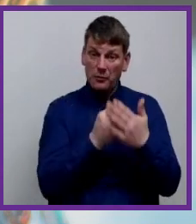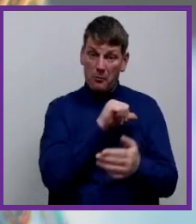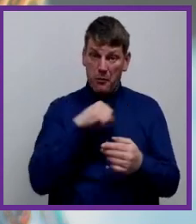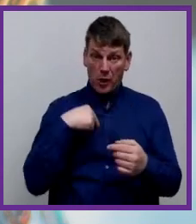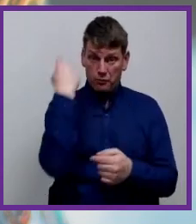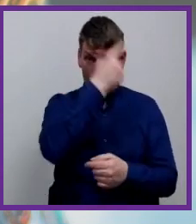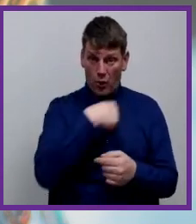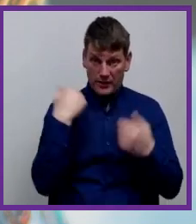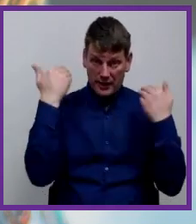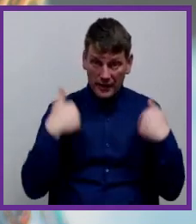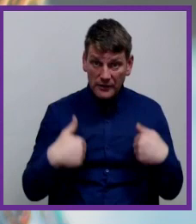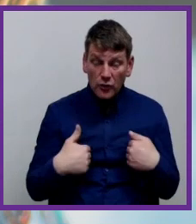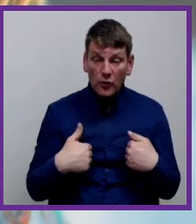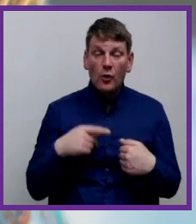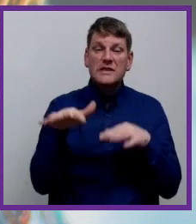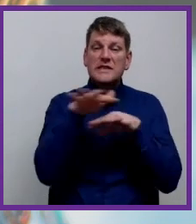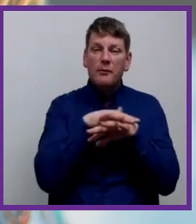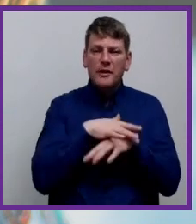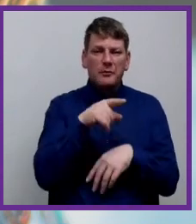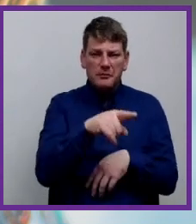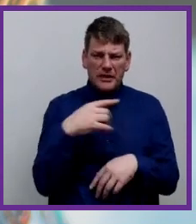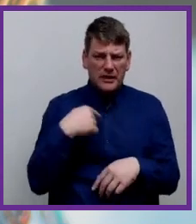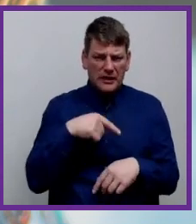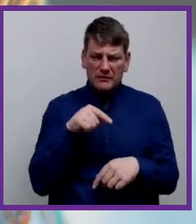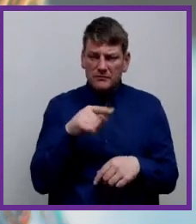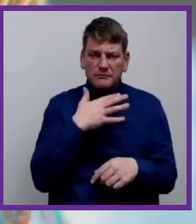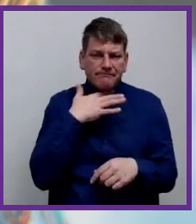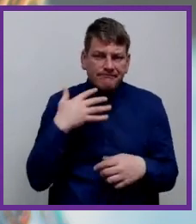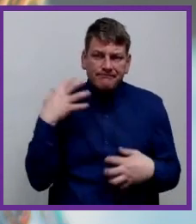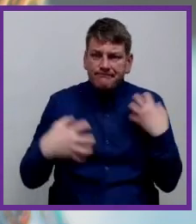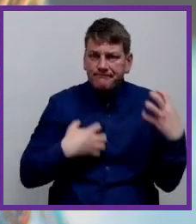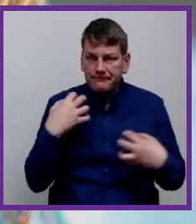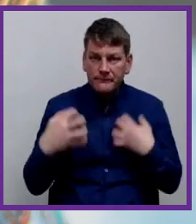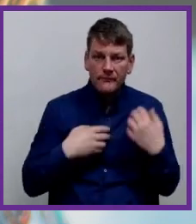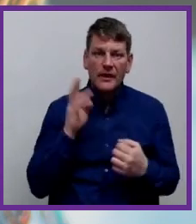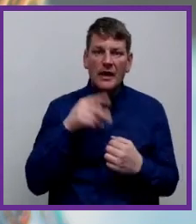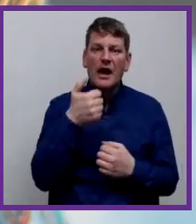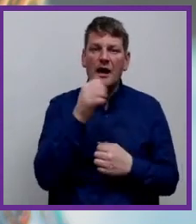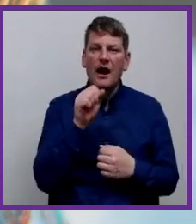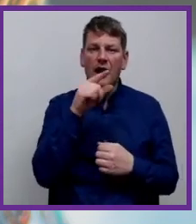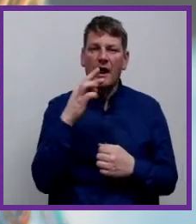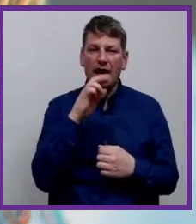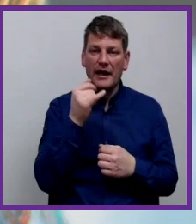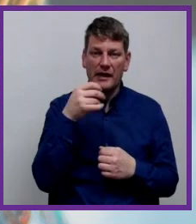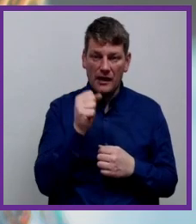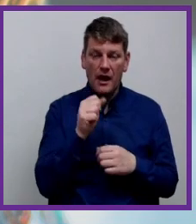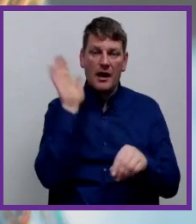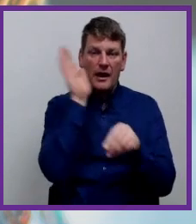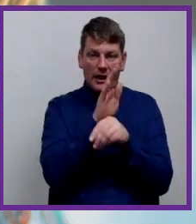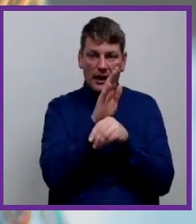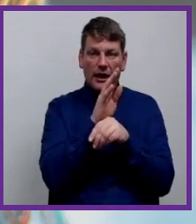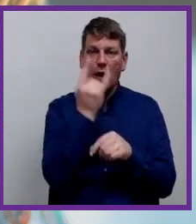un sabiedrība bija tik tālu sašūmēta, ka galerijai lika aizklāt logus un tur